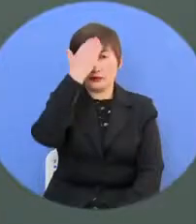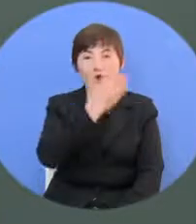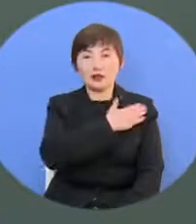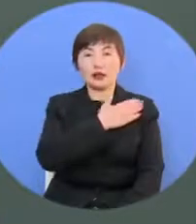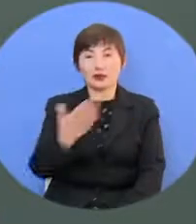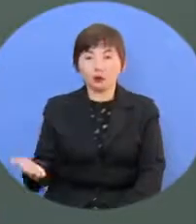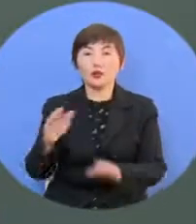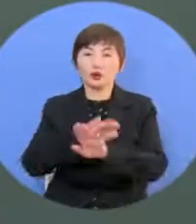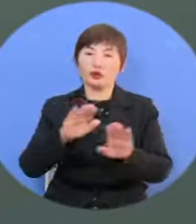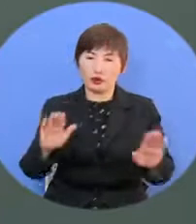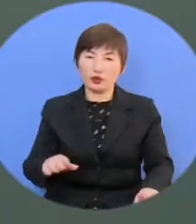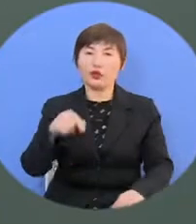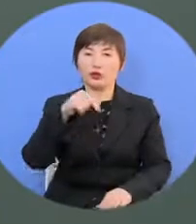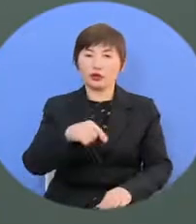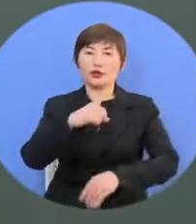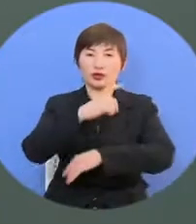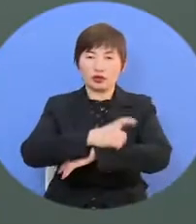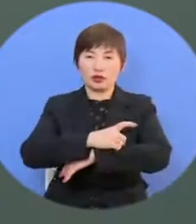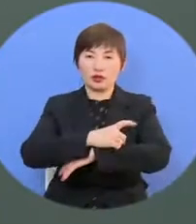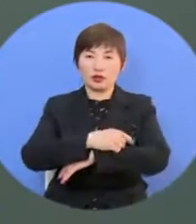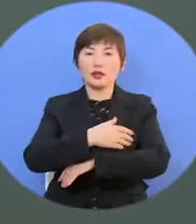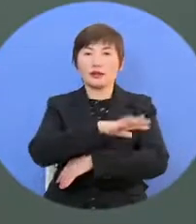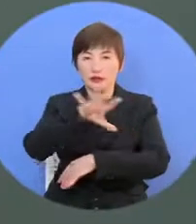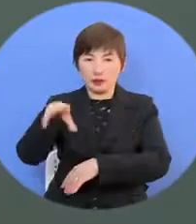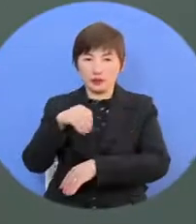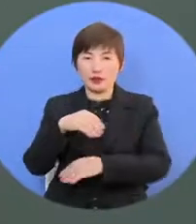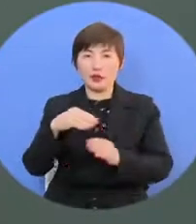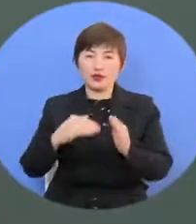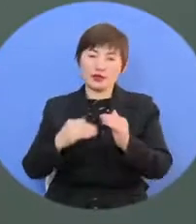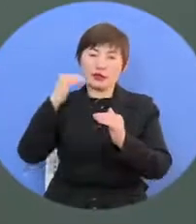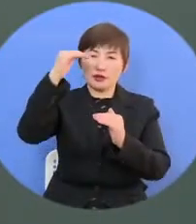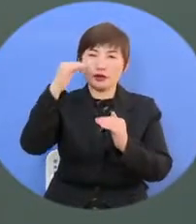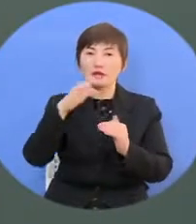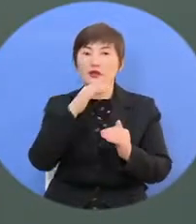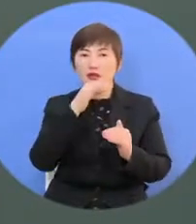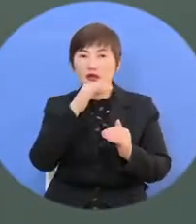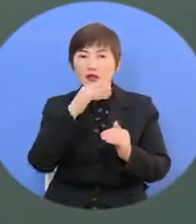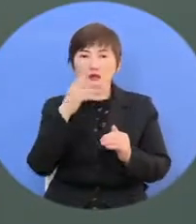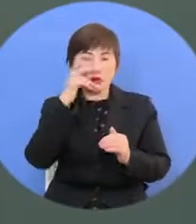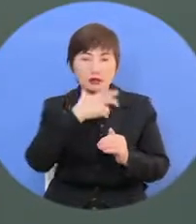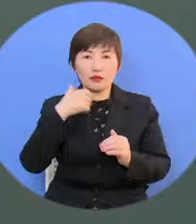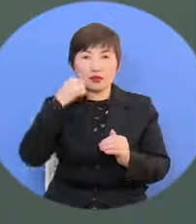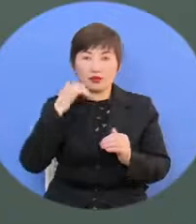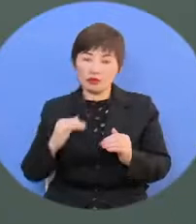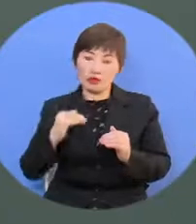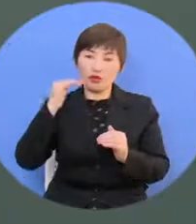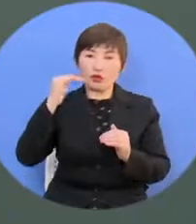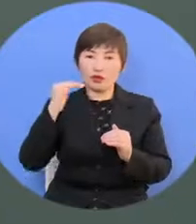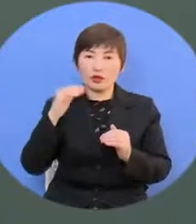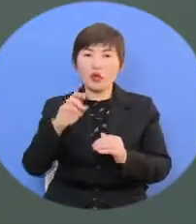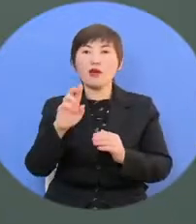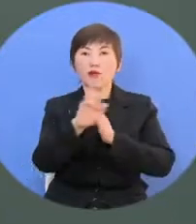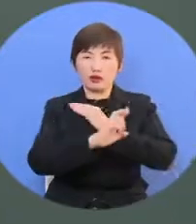Сайн байцгаана уу хүүхдүүдээ. Өнөөдрийн хичээлээр бид нар шилжилтийн насны хүүхдийн биеийн өсөлт харьцуулалтын тухай биологийн